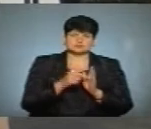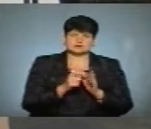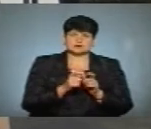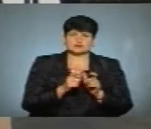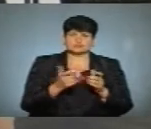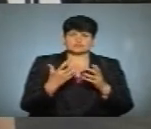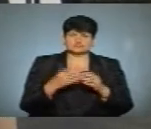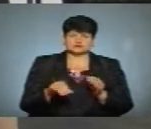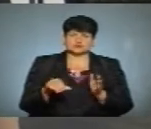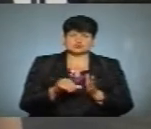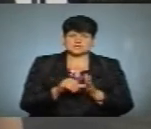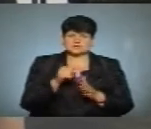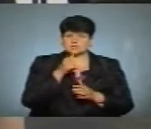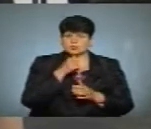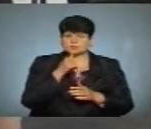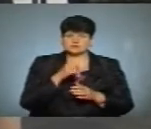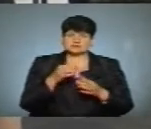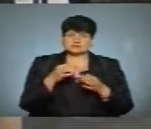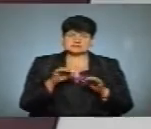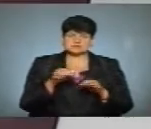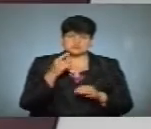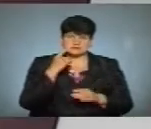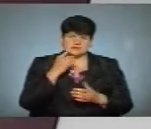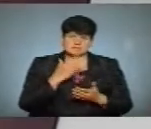яку вже учасник пробного незалежного оцінювання має.